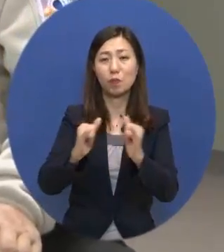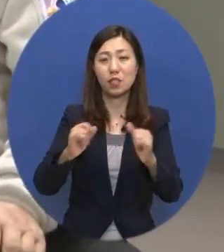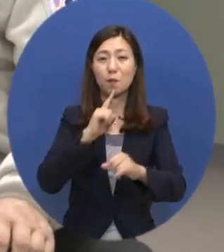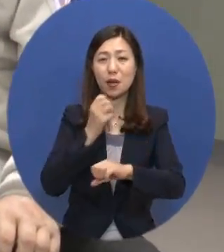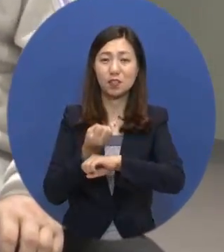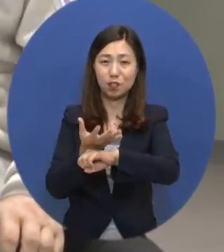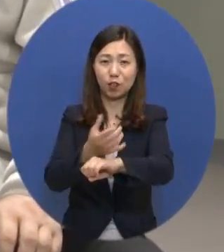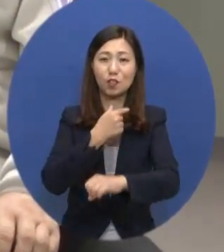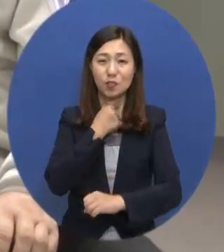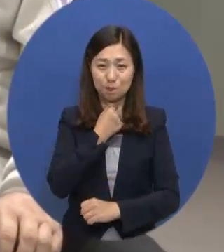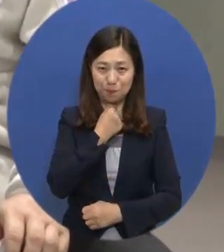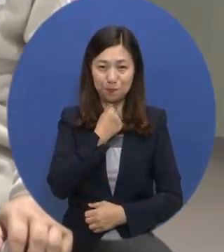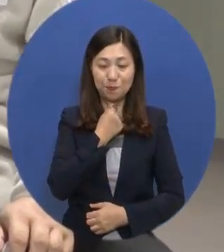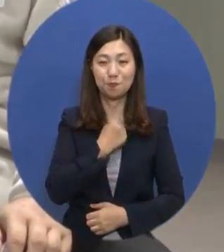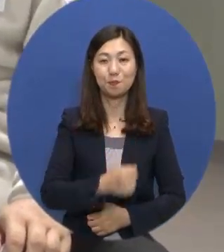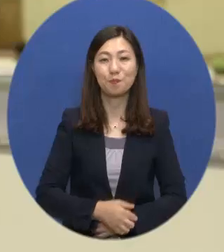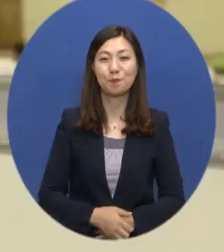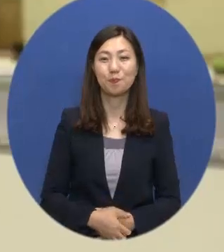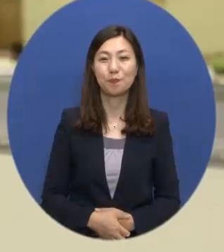하는데요.